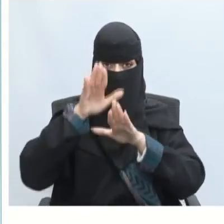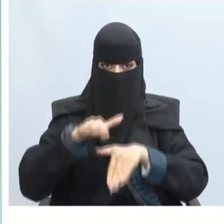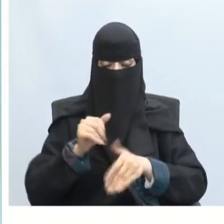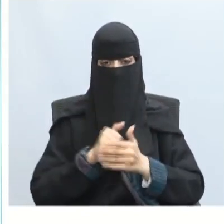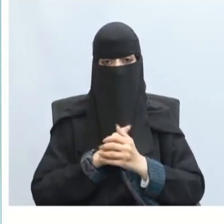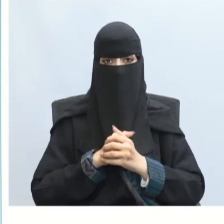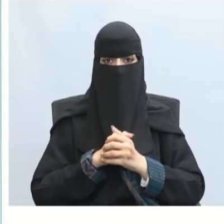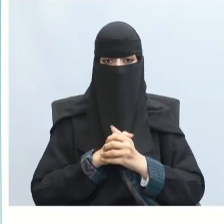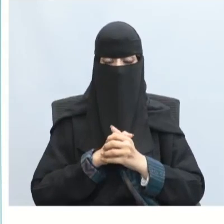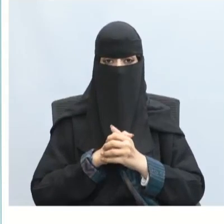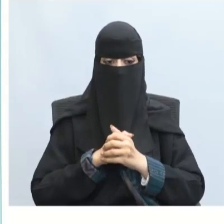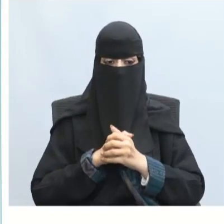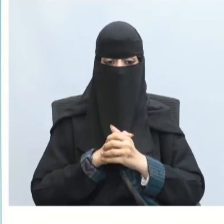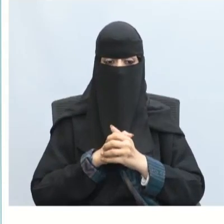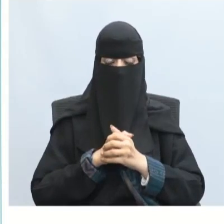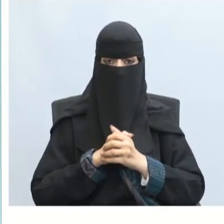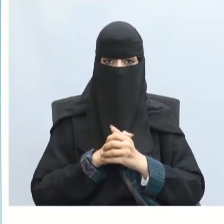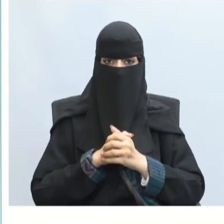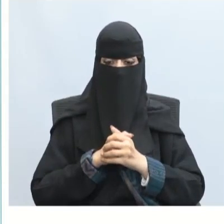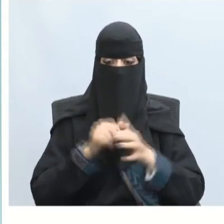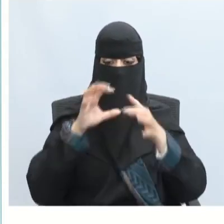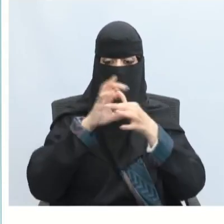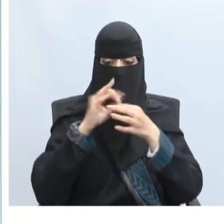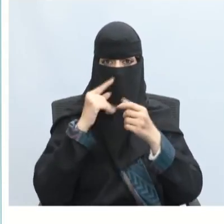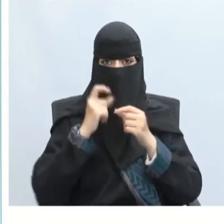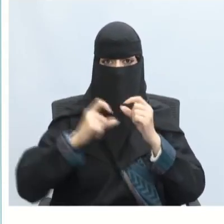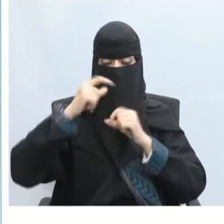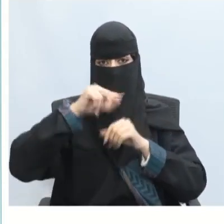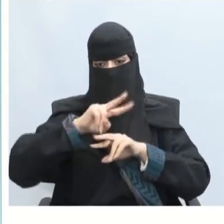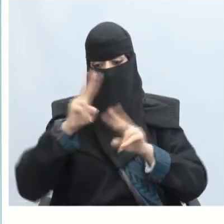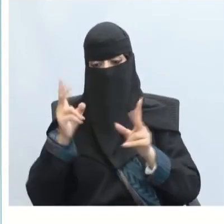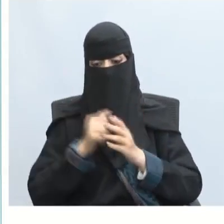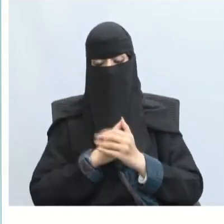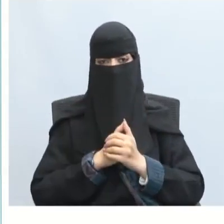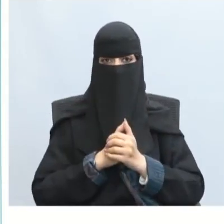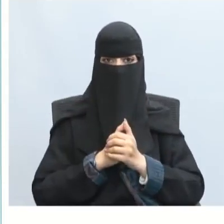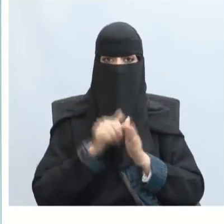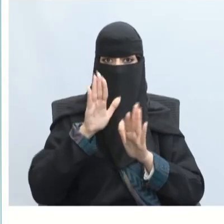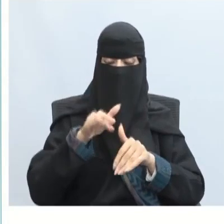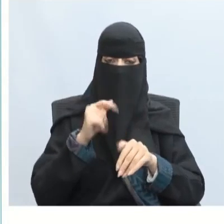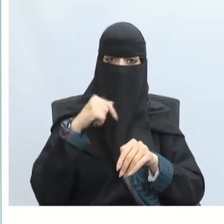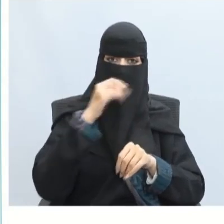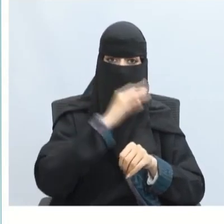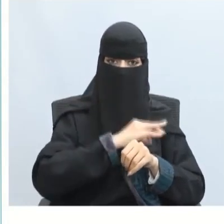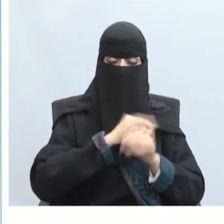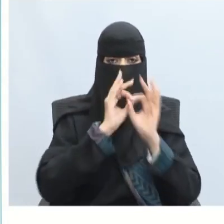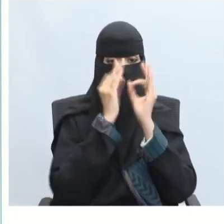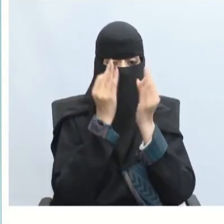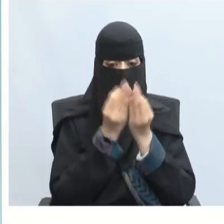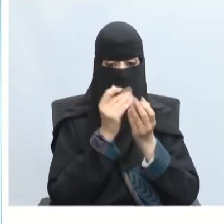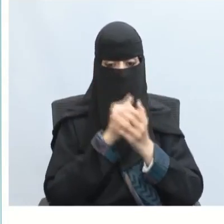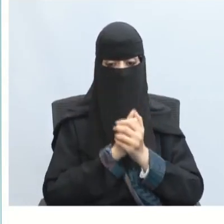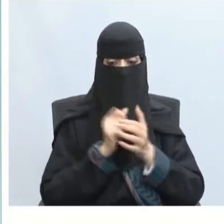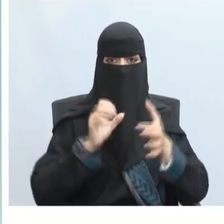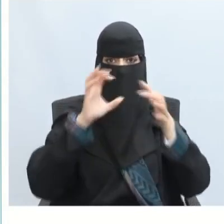شؤون الاجهزه الحكوميه والعاملين فيها وعلاقتهم بالاجهزه الاخرى كذلك فوائد